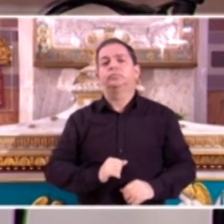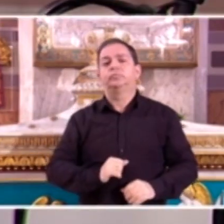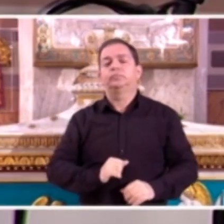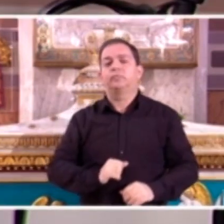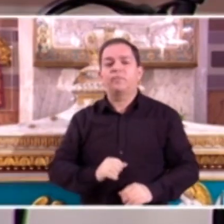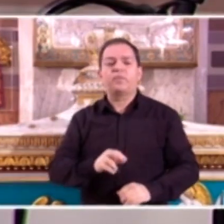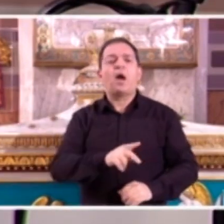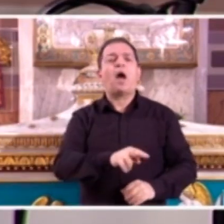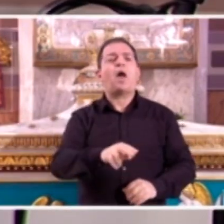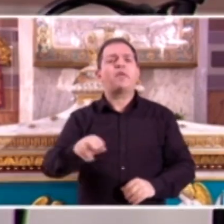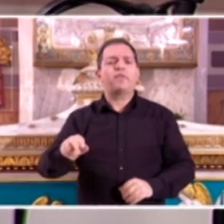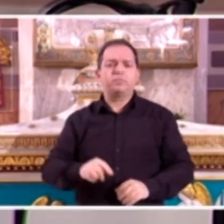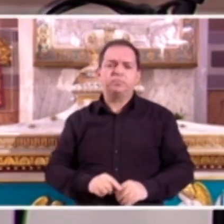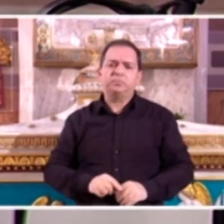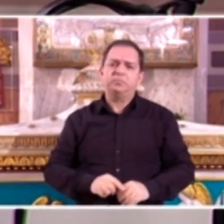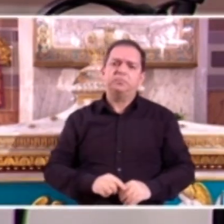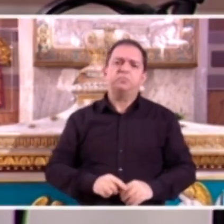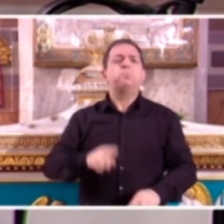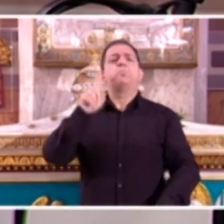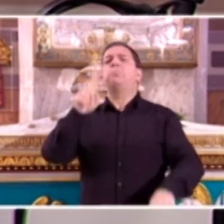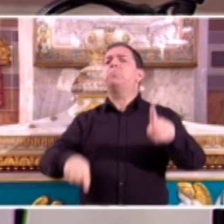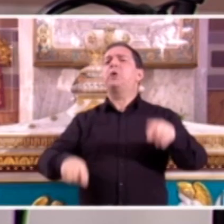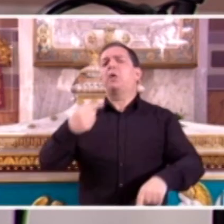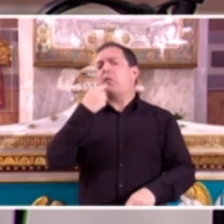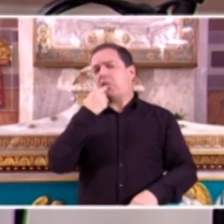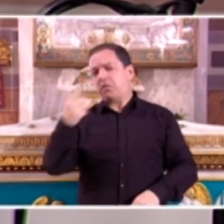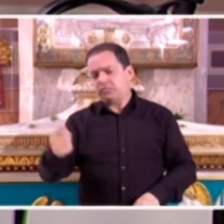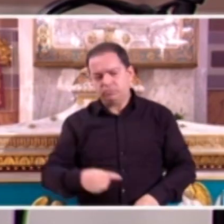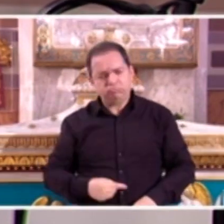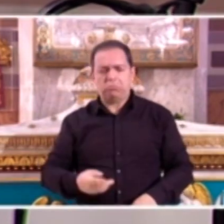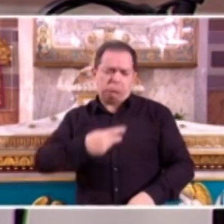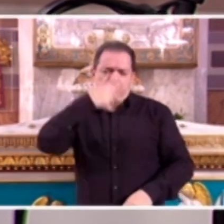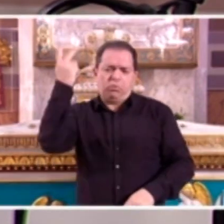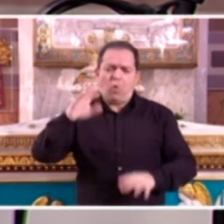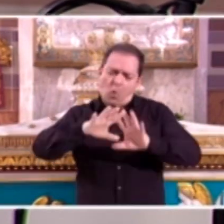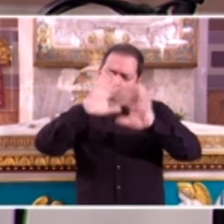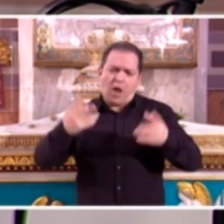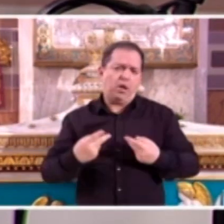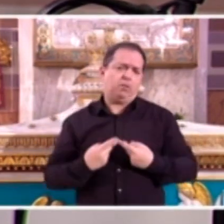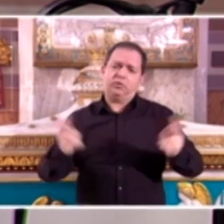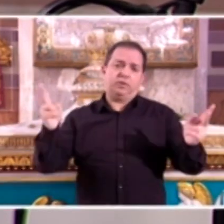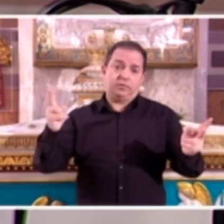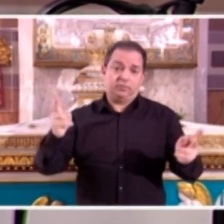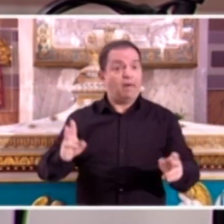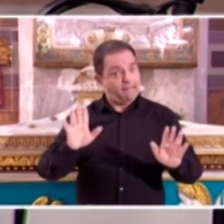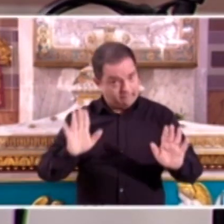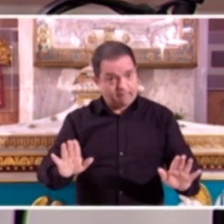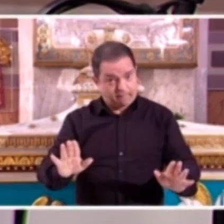Πρόσχομαι. Αδελφοί, πάντα μη έξεστην, άλλου πάντα